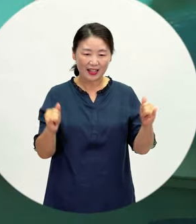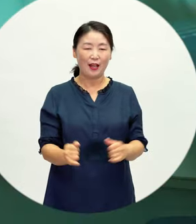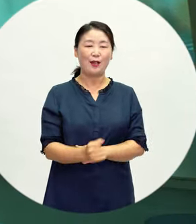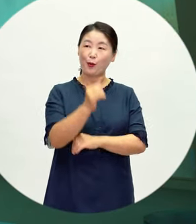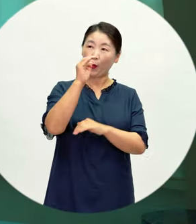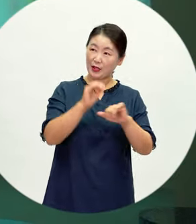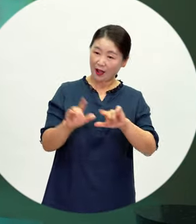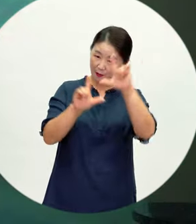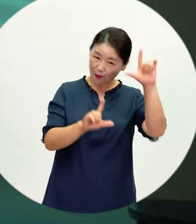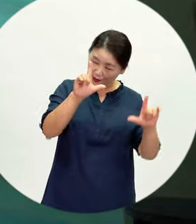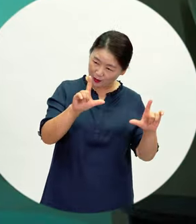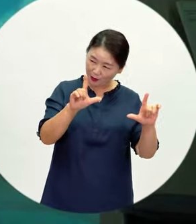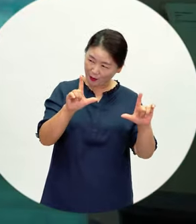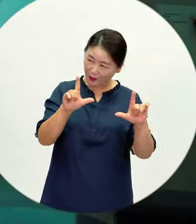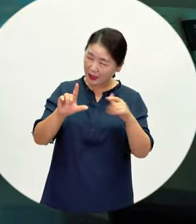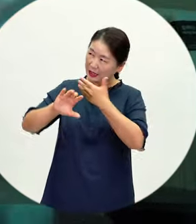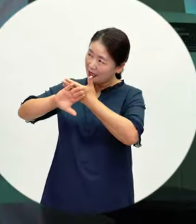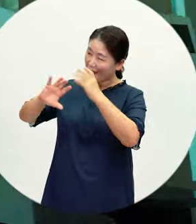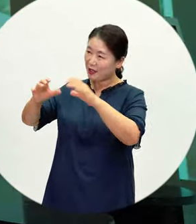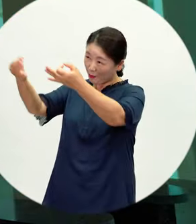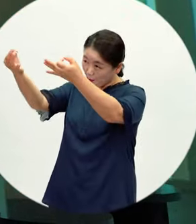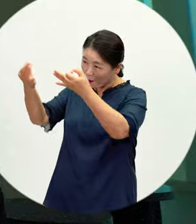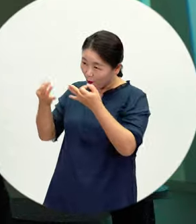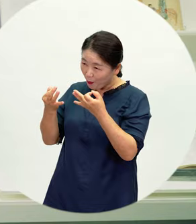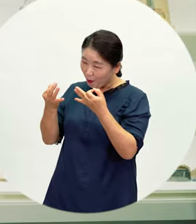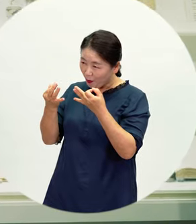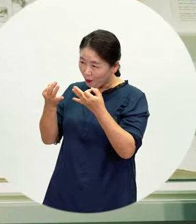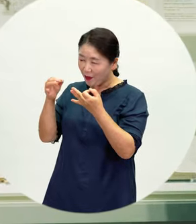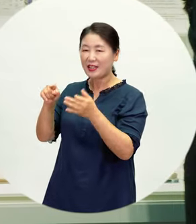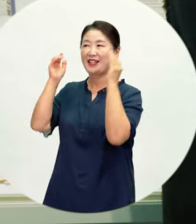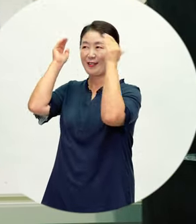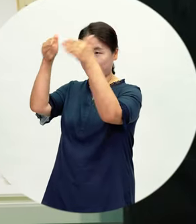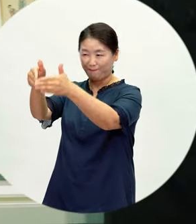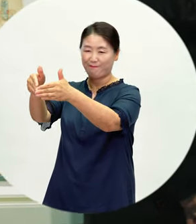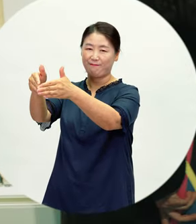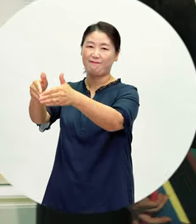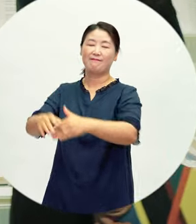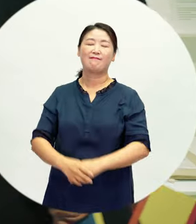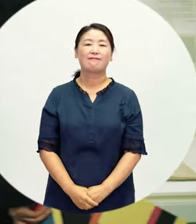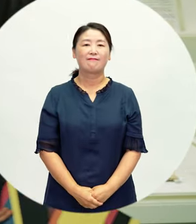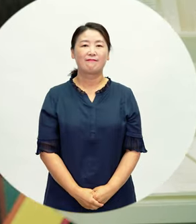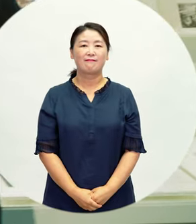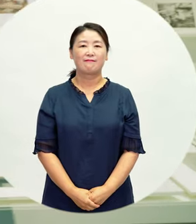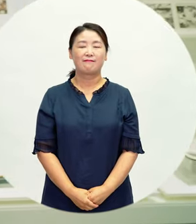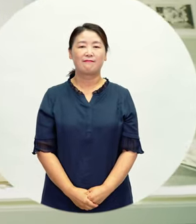아니라 세계인은 그런 우리를 어떻게 바라봤는지를 초점을 맞춰서 전시에 녹여내고자 노력을 많이 했습니다.